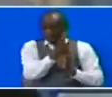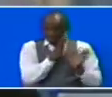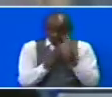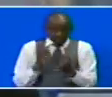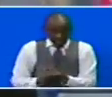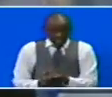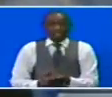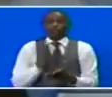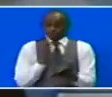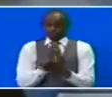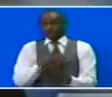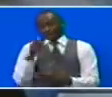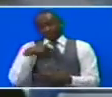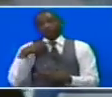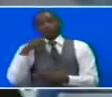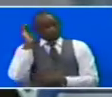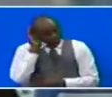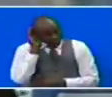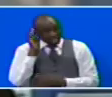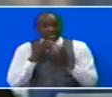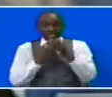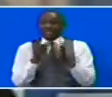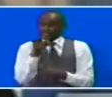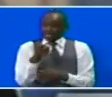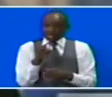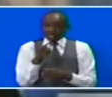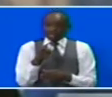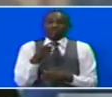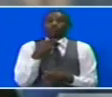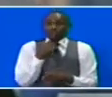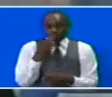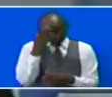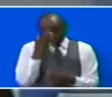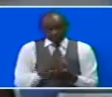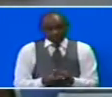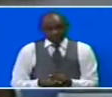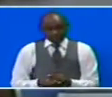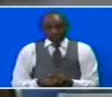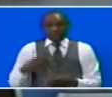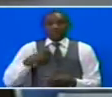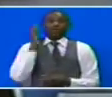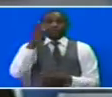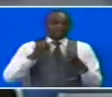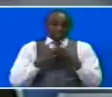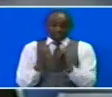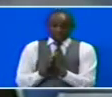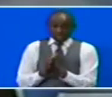is definite that some of you want to hear the leaders of the party to one or two issues. Na nitaanza